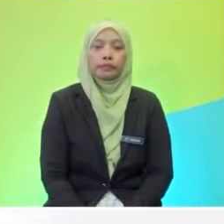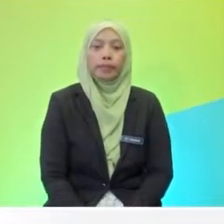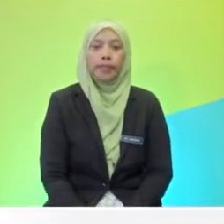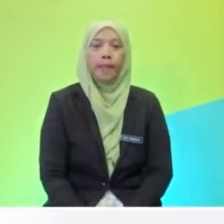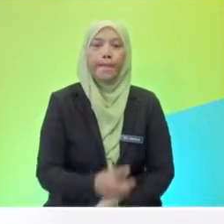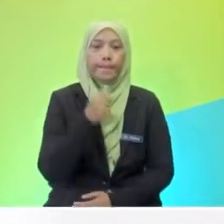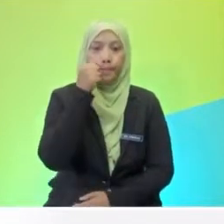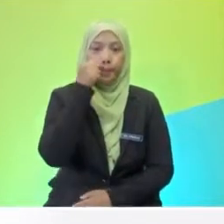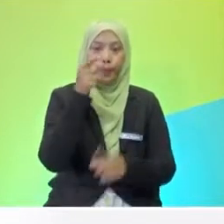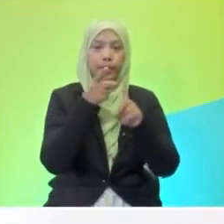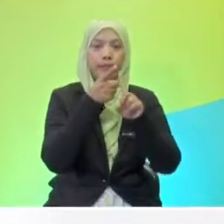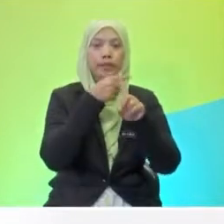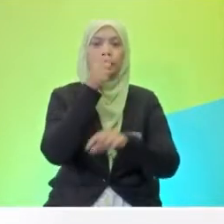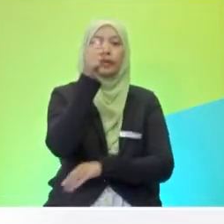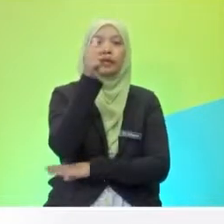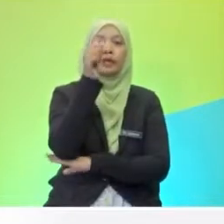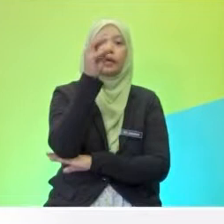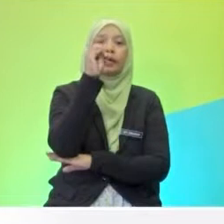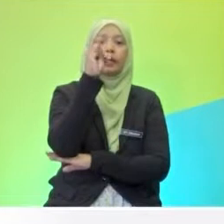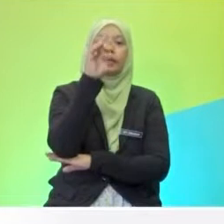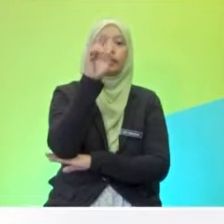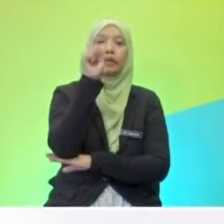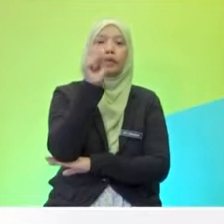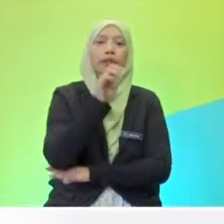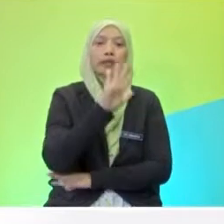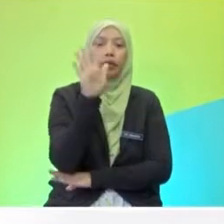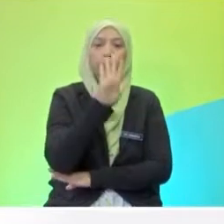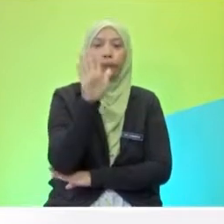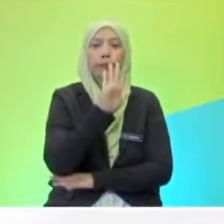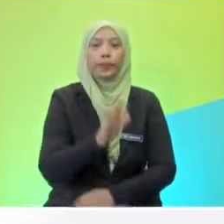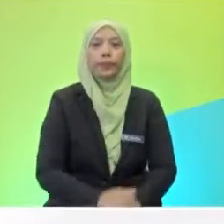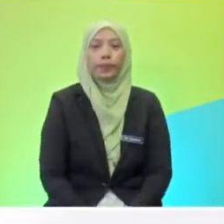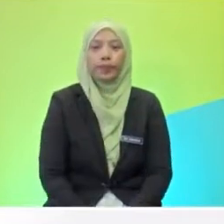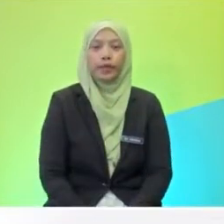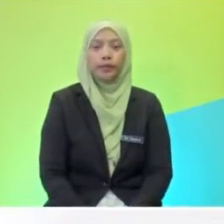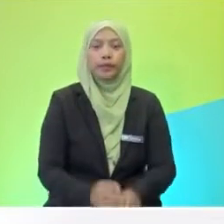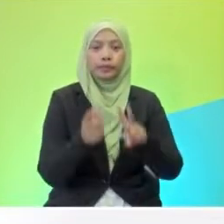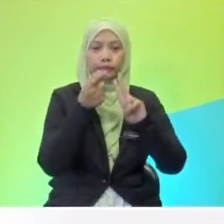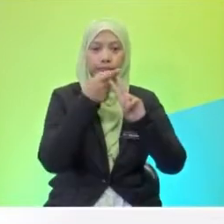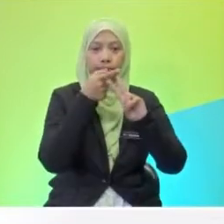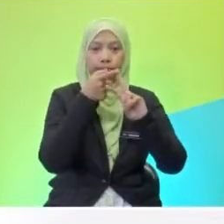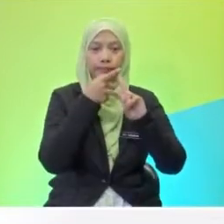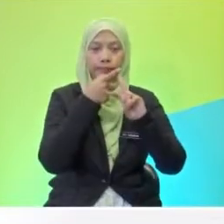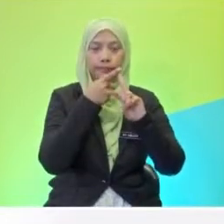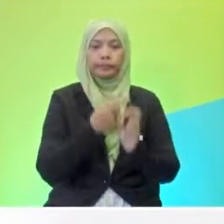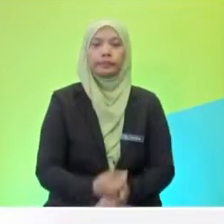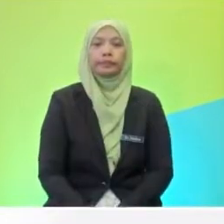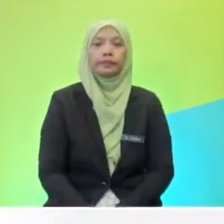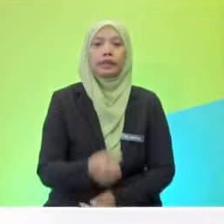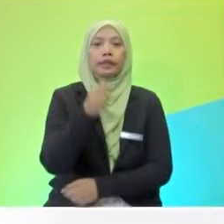tuh Amira Oke Amira Oke dan yang kedua di sebelah Amira